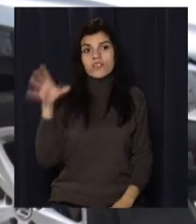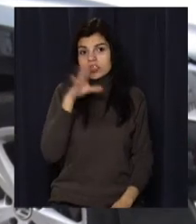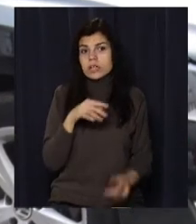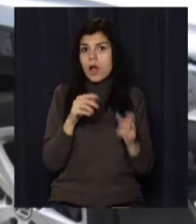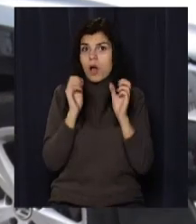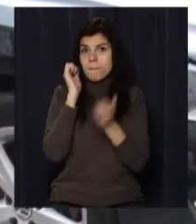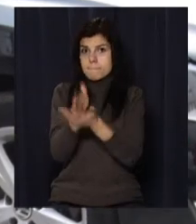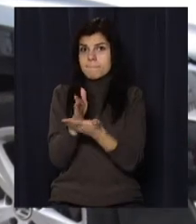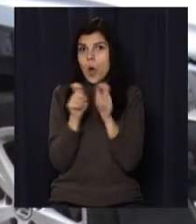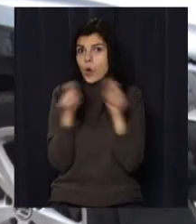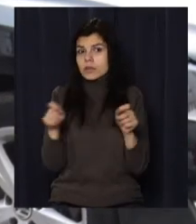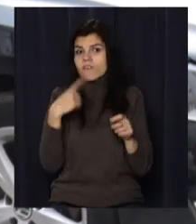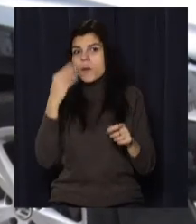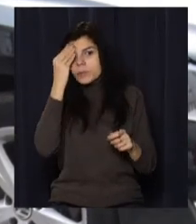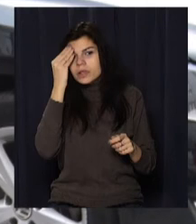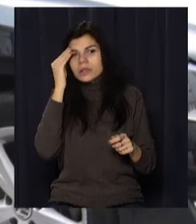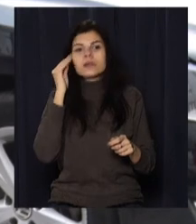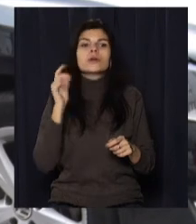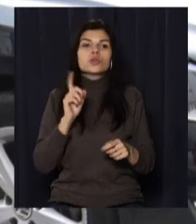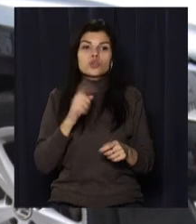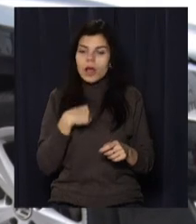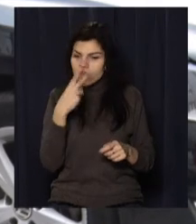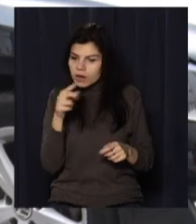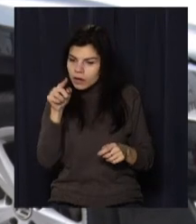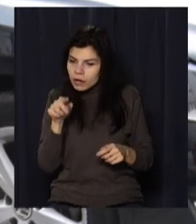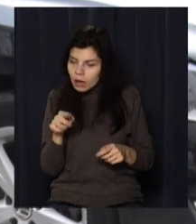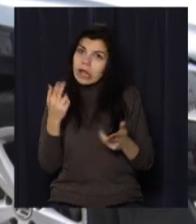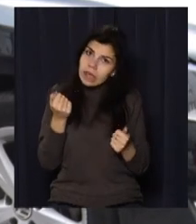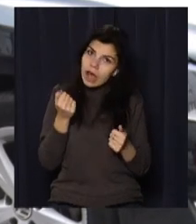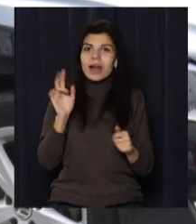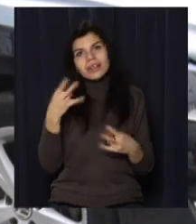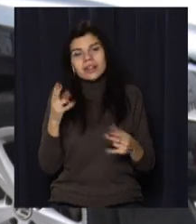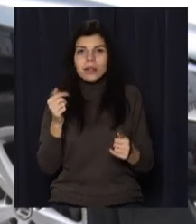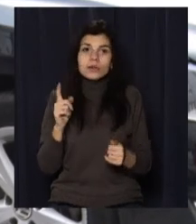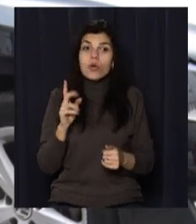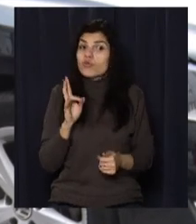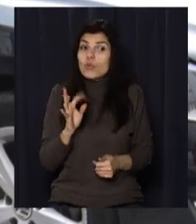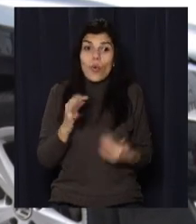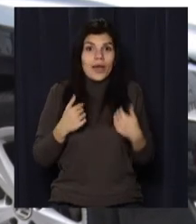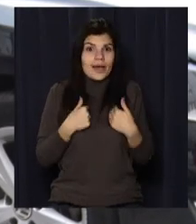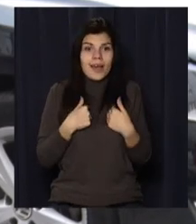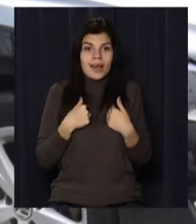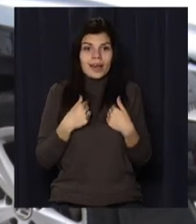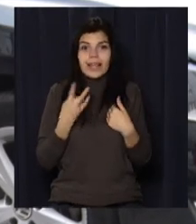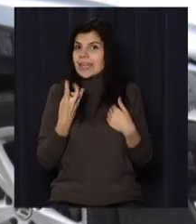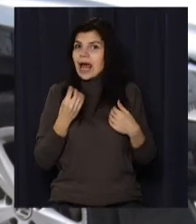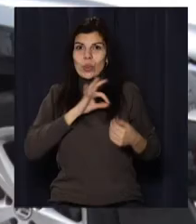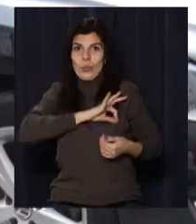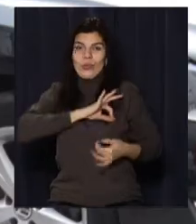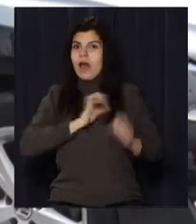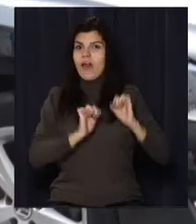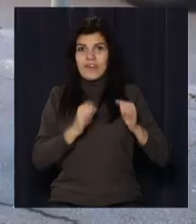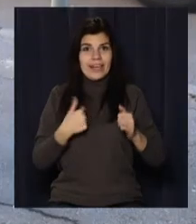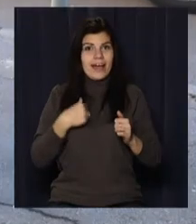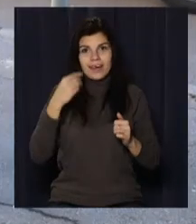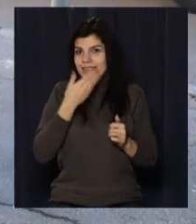дуже відкрито ділилася своє мнение, говорила, що в цьому випадку я бачу, що да, можна чи ні, але, опять же, підчеркувала, що я не юрист, не